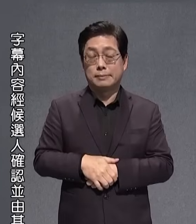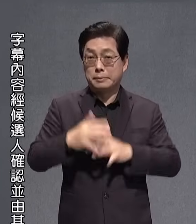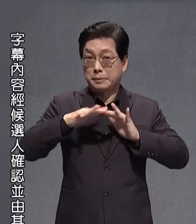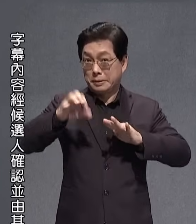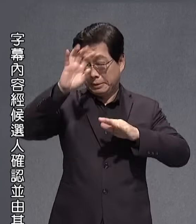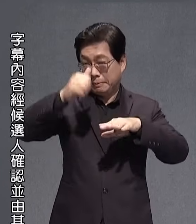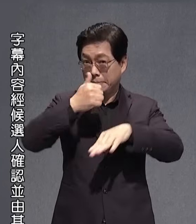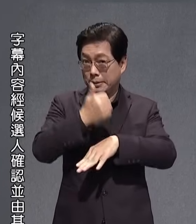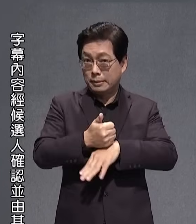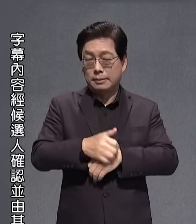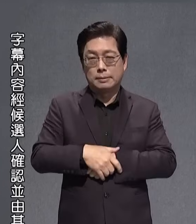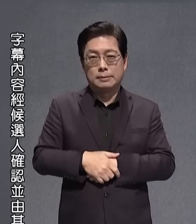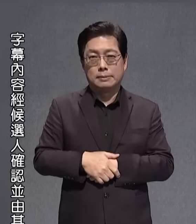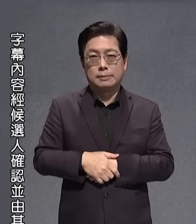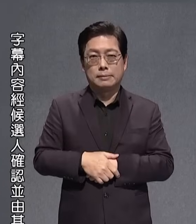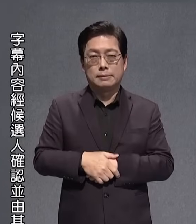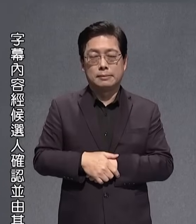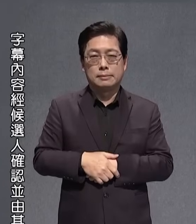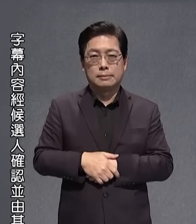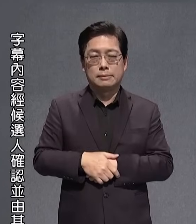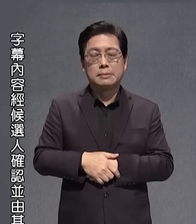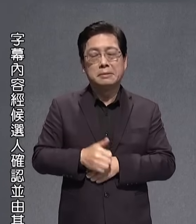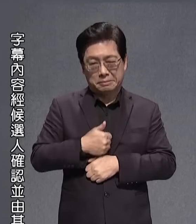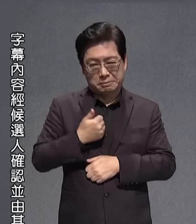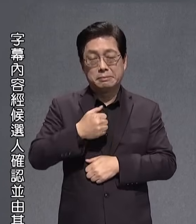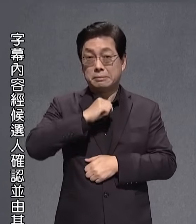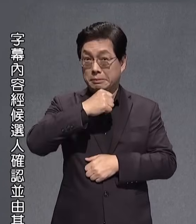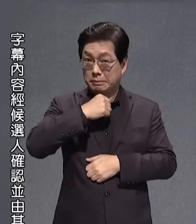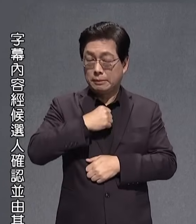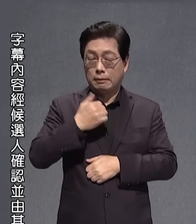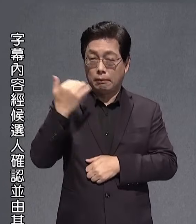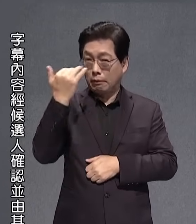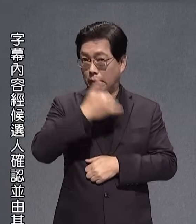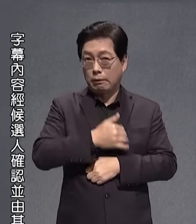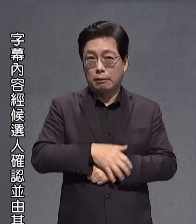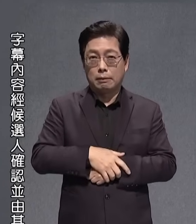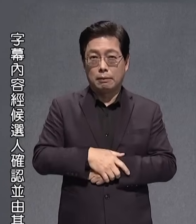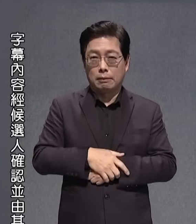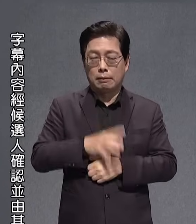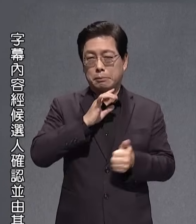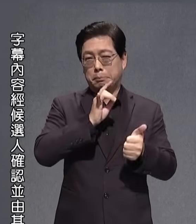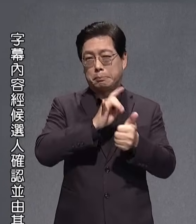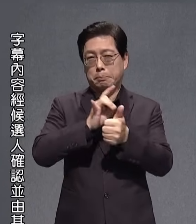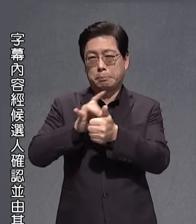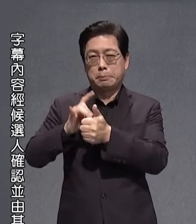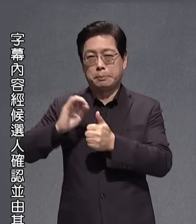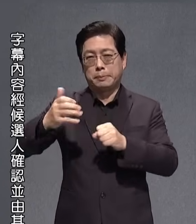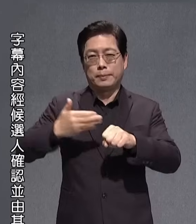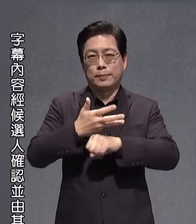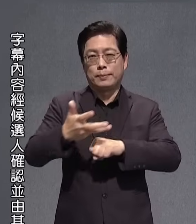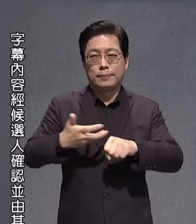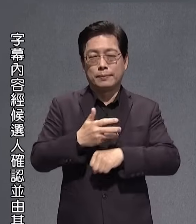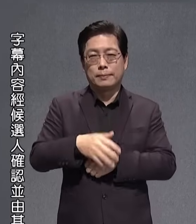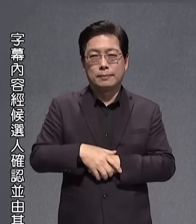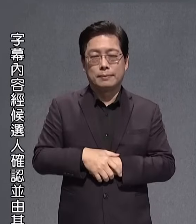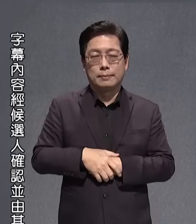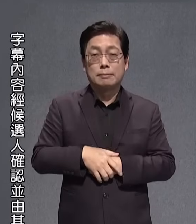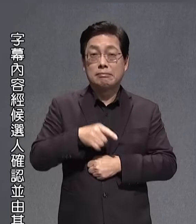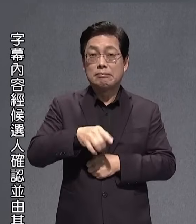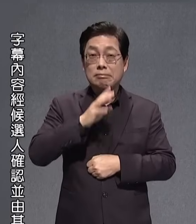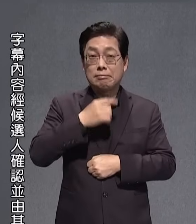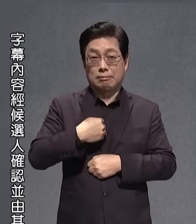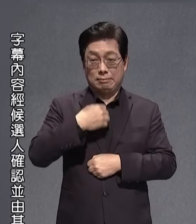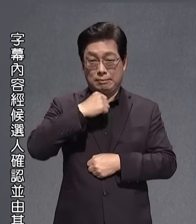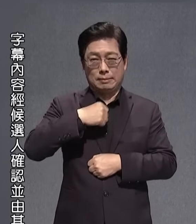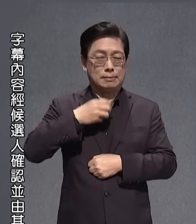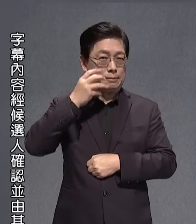进党的执政底下，可以讲台湾变成诈骗之岛，这也是台